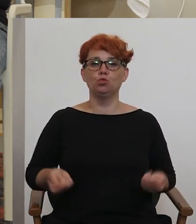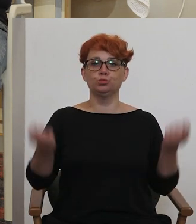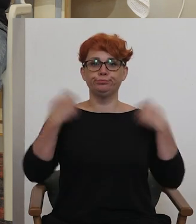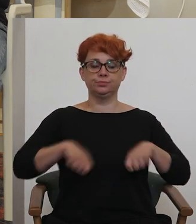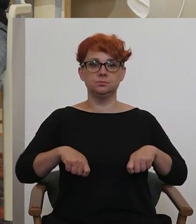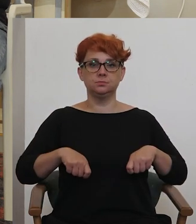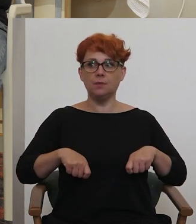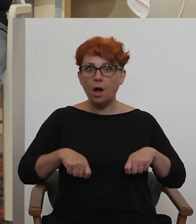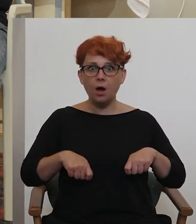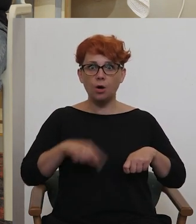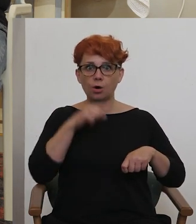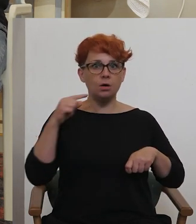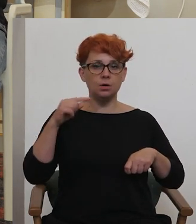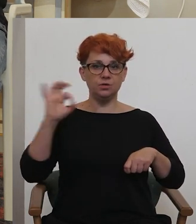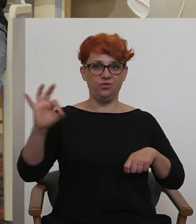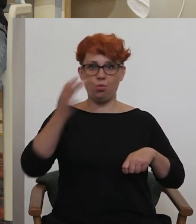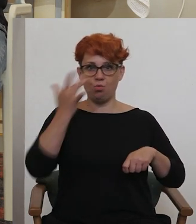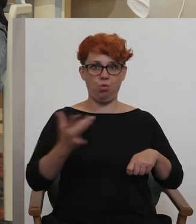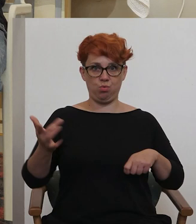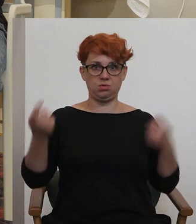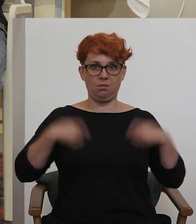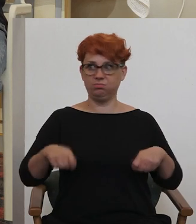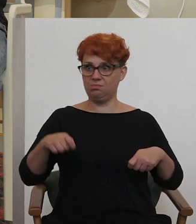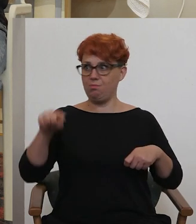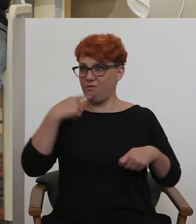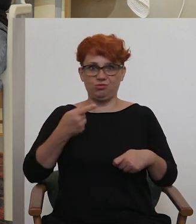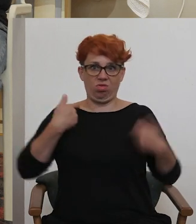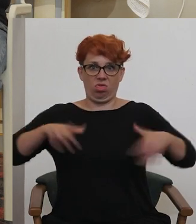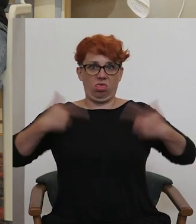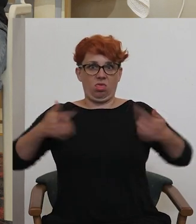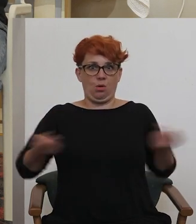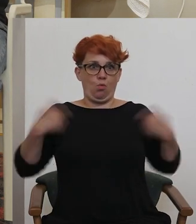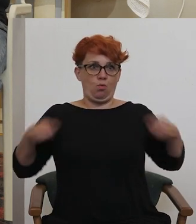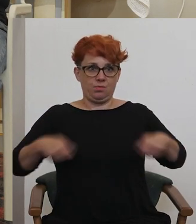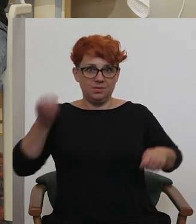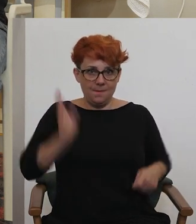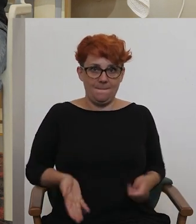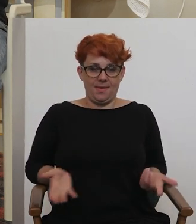sowieckie. Zaczęli odmawiać ich przyjmowania, że